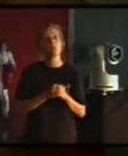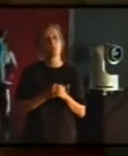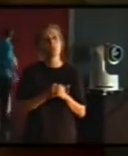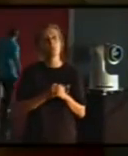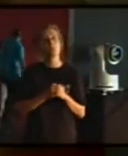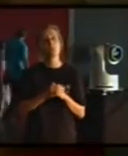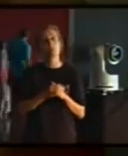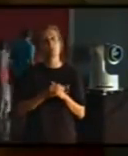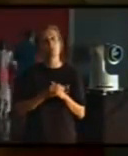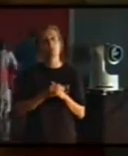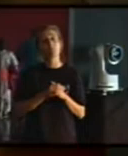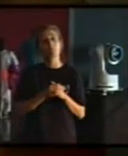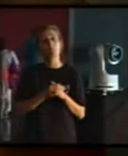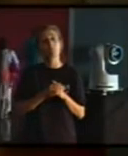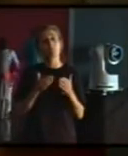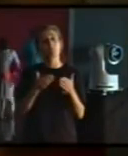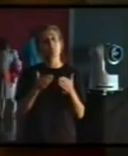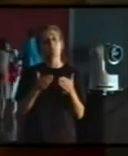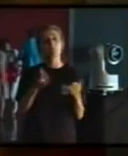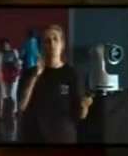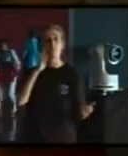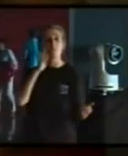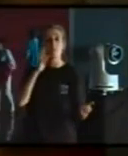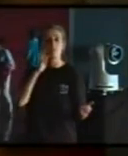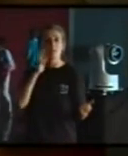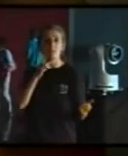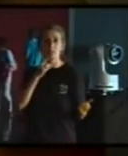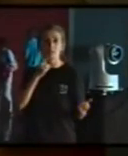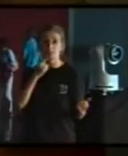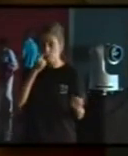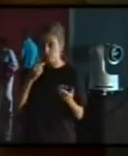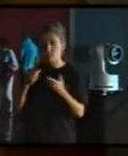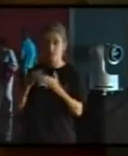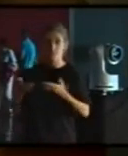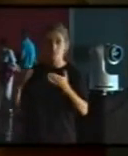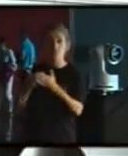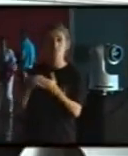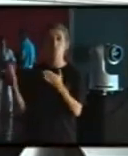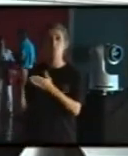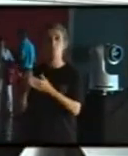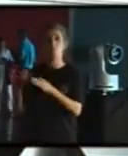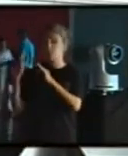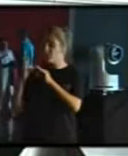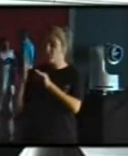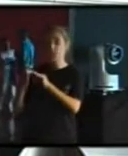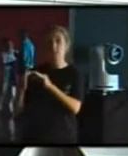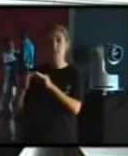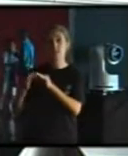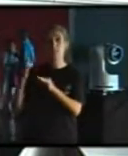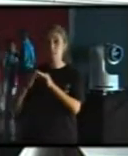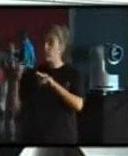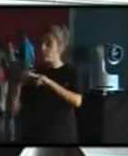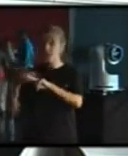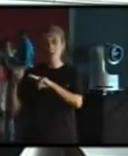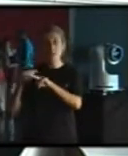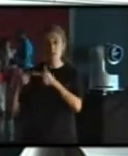effet, de vin, il n'y a pas de raison de se référer uniquement au lignage des chais, par exemple. Voilà c'est le, on est en matière